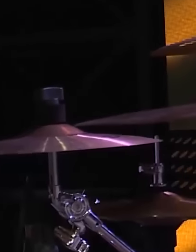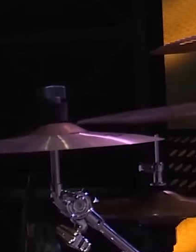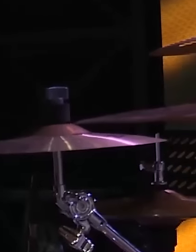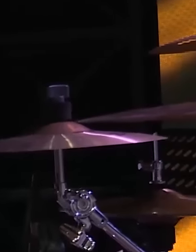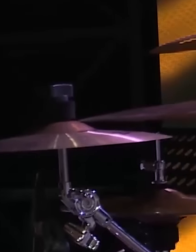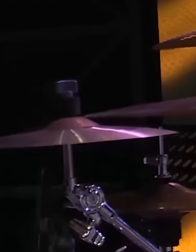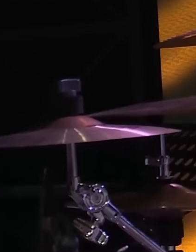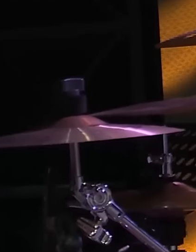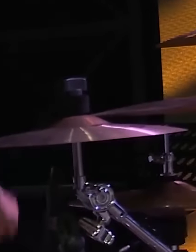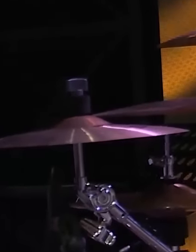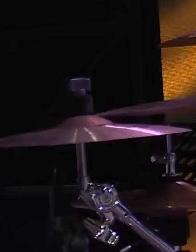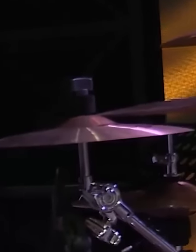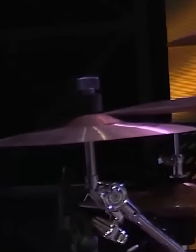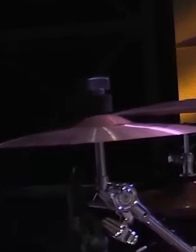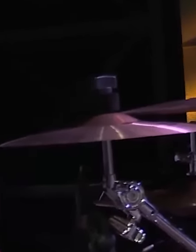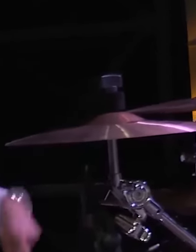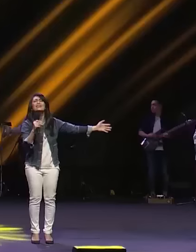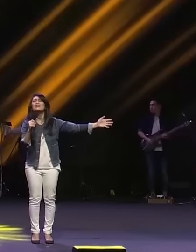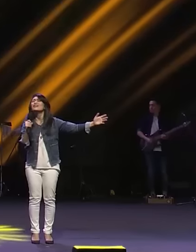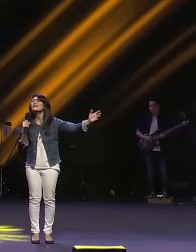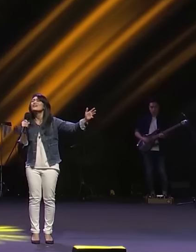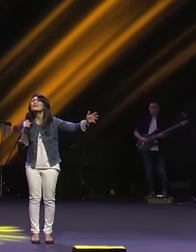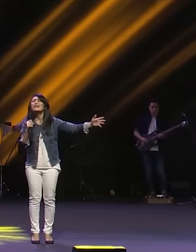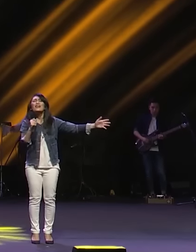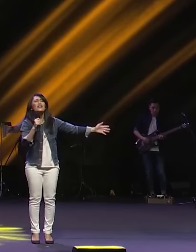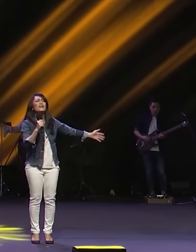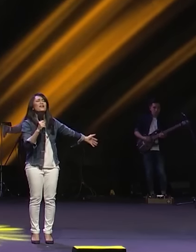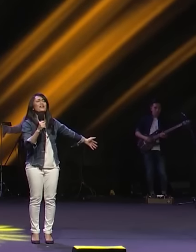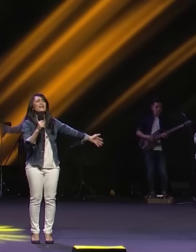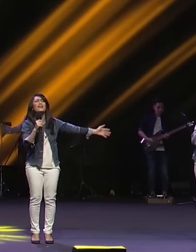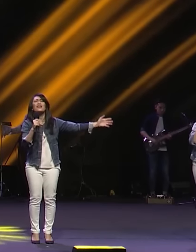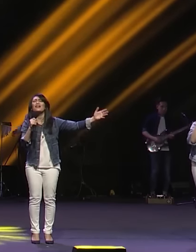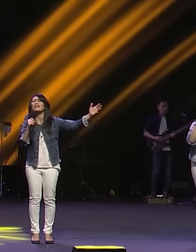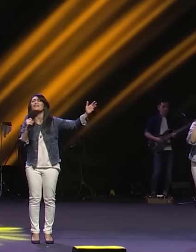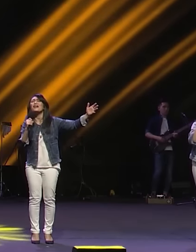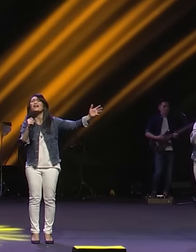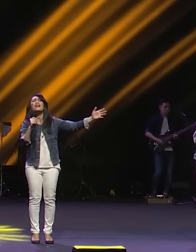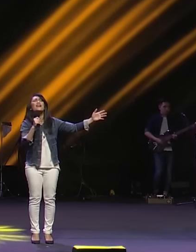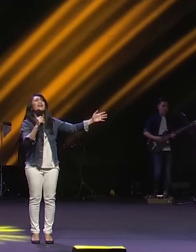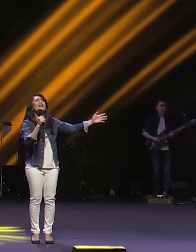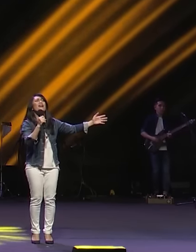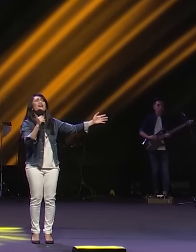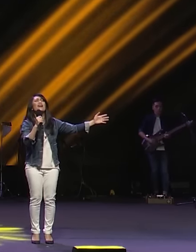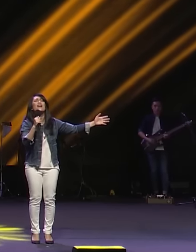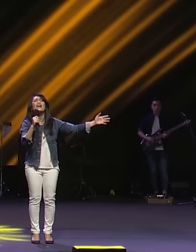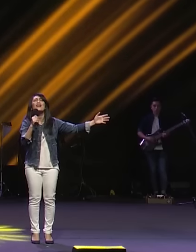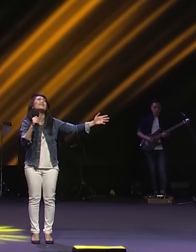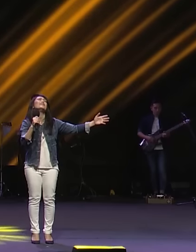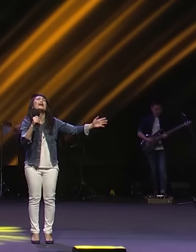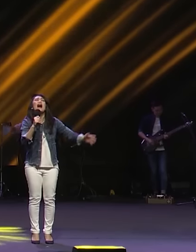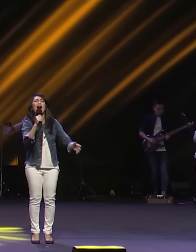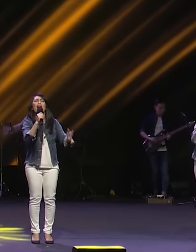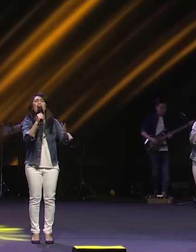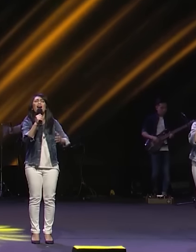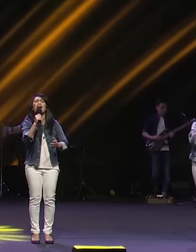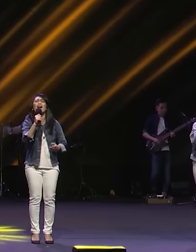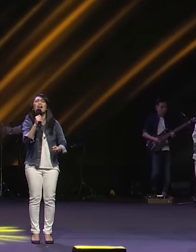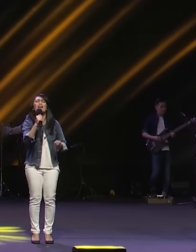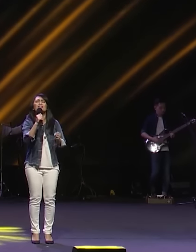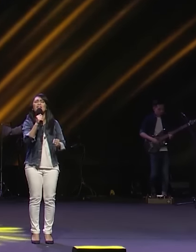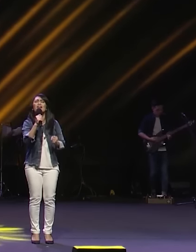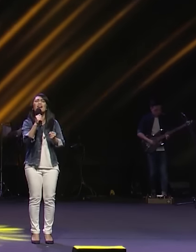Mari datang sembaria, kami menyembah Tuhan. Oh, ketenangan